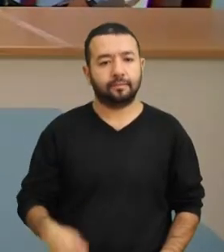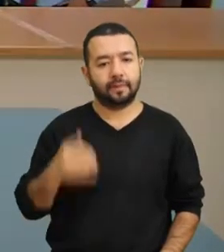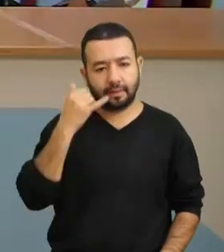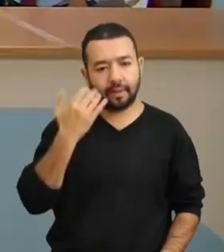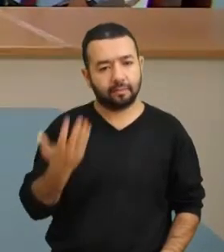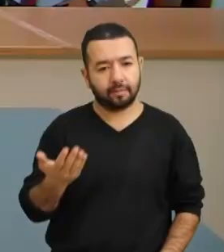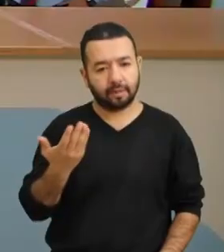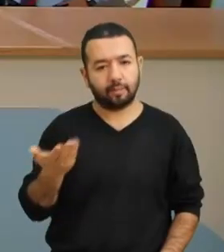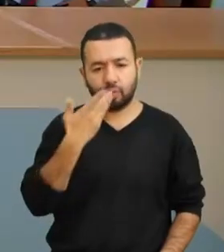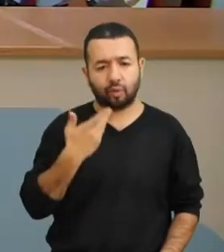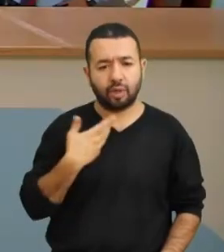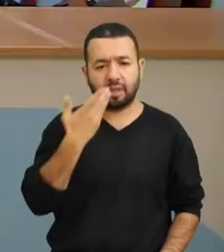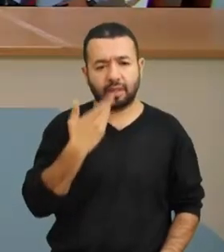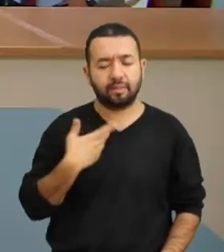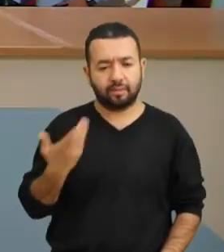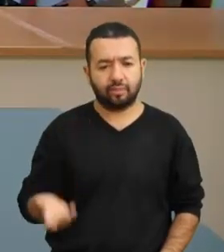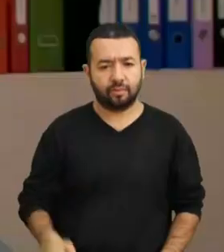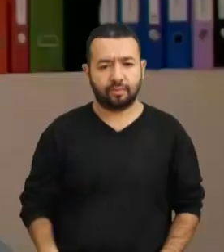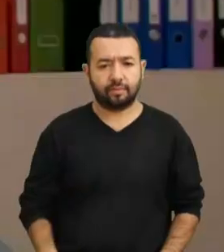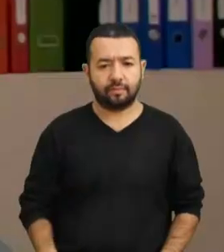Efendim? Tabii efendim, buyurun, buyurun müdür bey, buyurun.